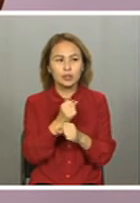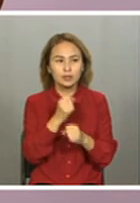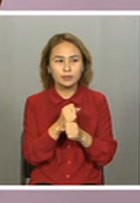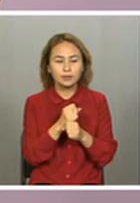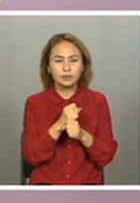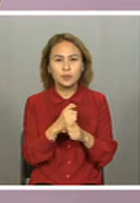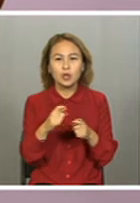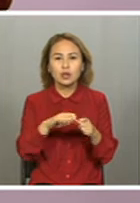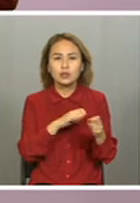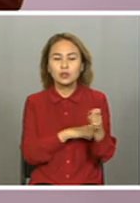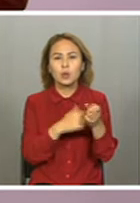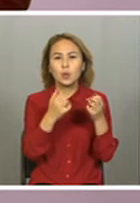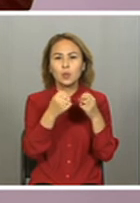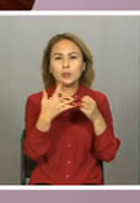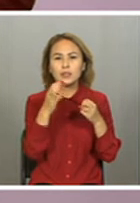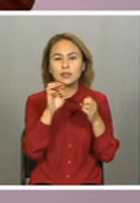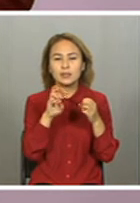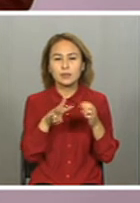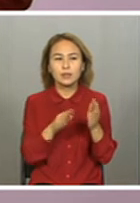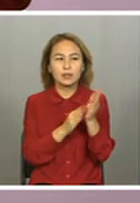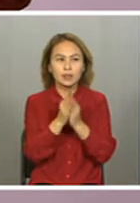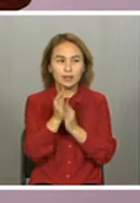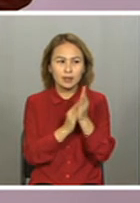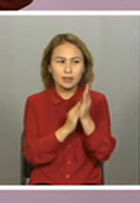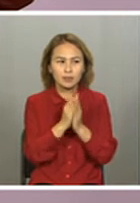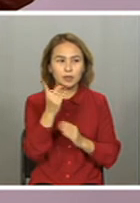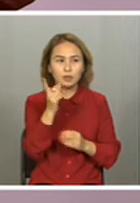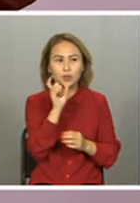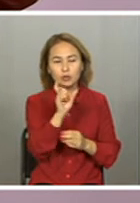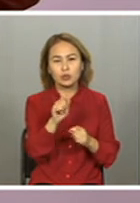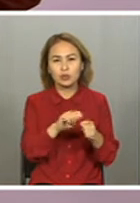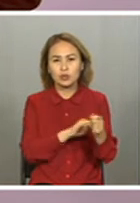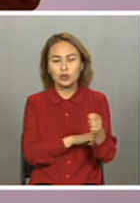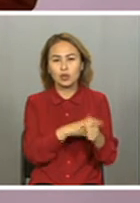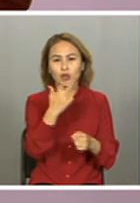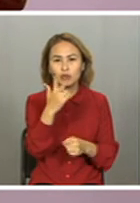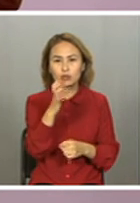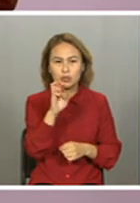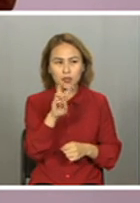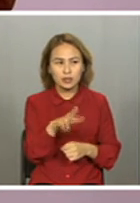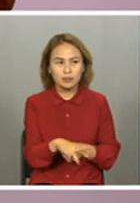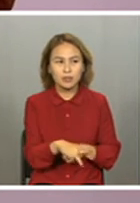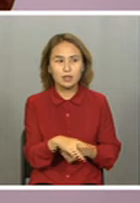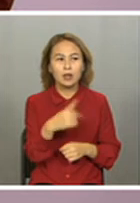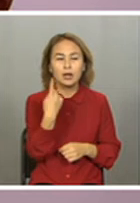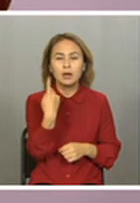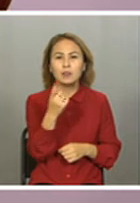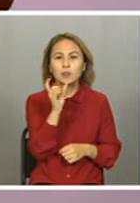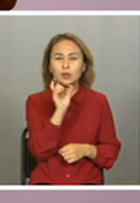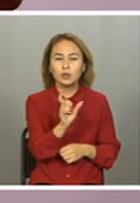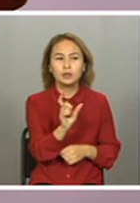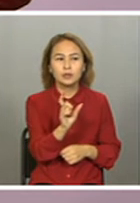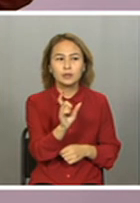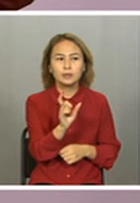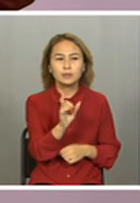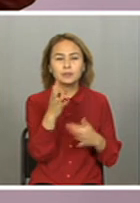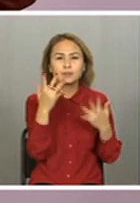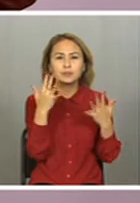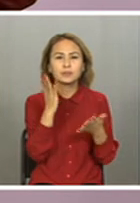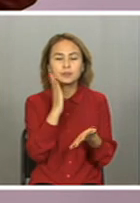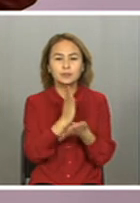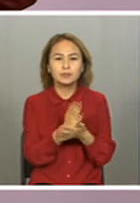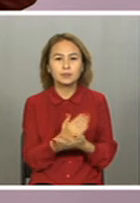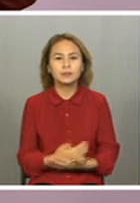құрайық. Ұзындығы 15 сантиметр қияр бір бөлігінің ұзындығы 3 сантиметр. Неше бөлікке